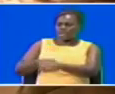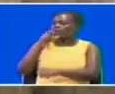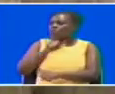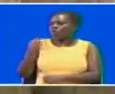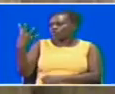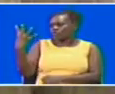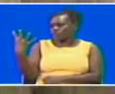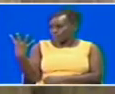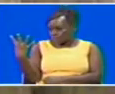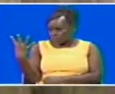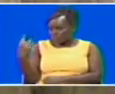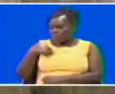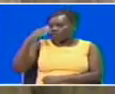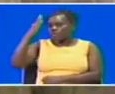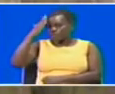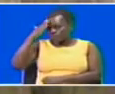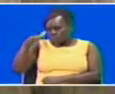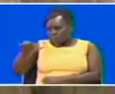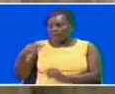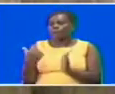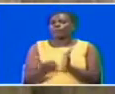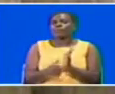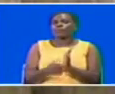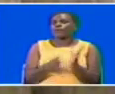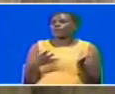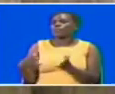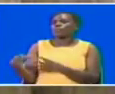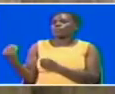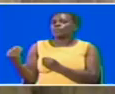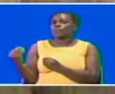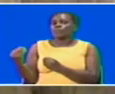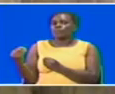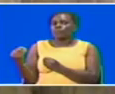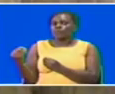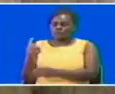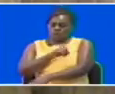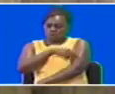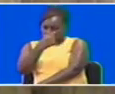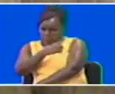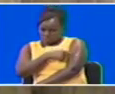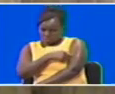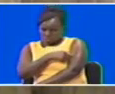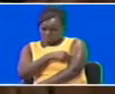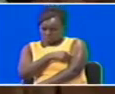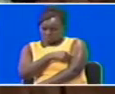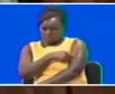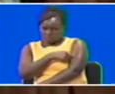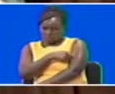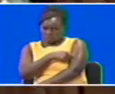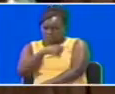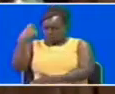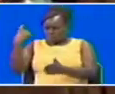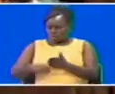nne ndio nilijua ni shida na Nika nikaanza kumpeleka hospitali gharama